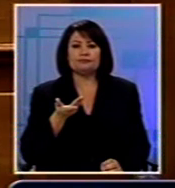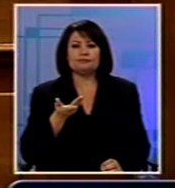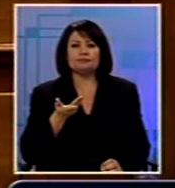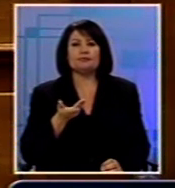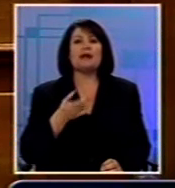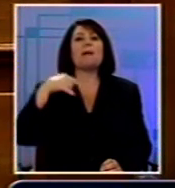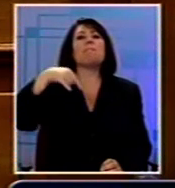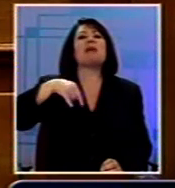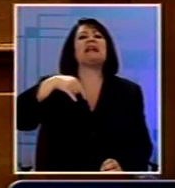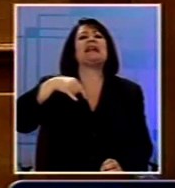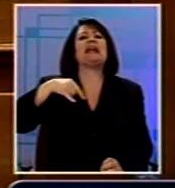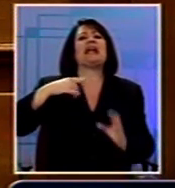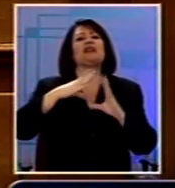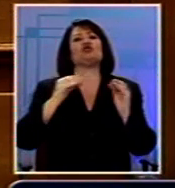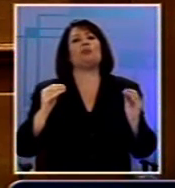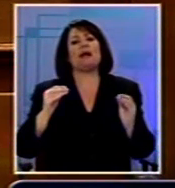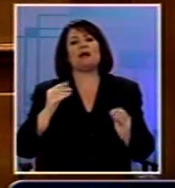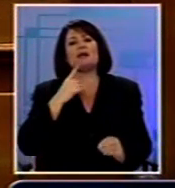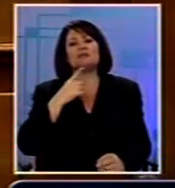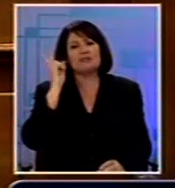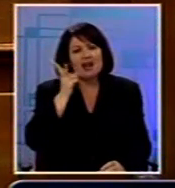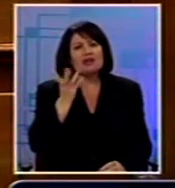τον Πρετεντέρη.